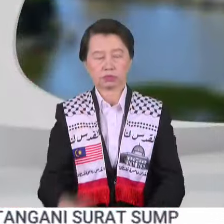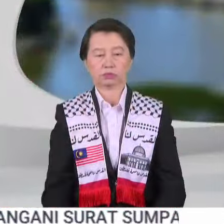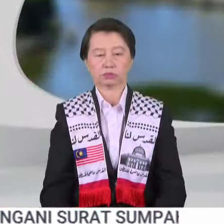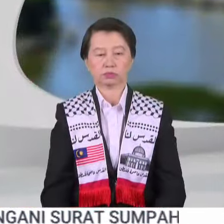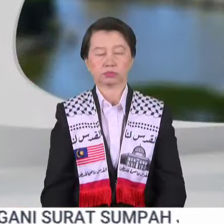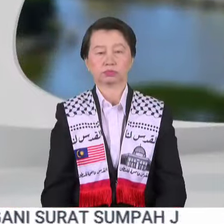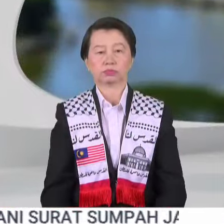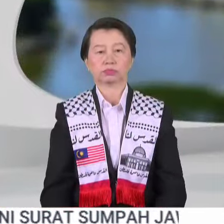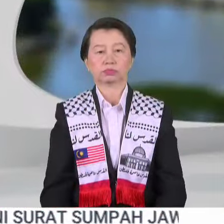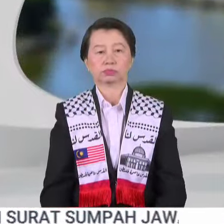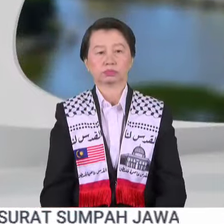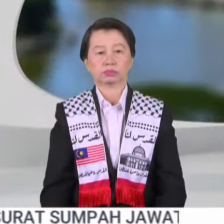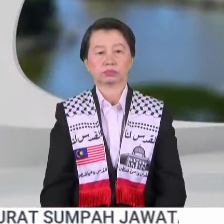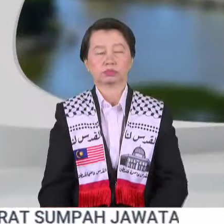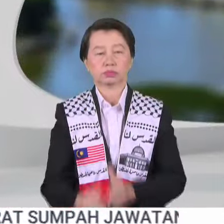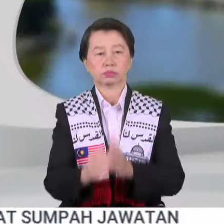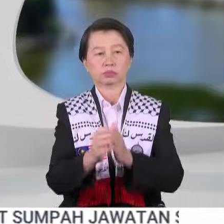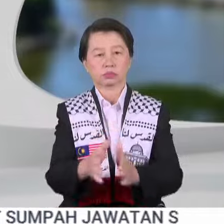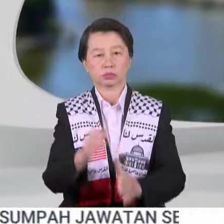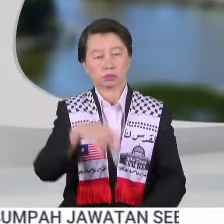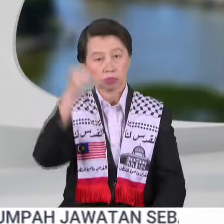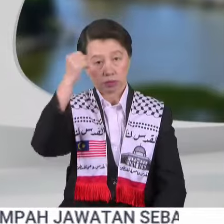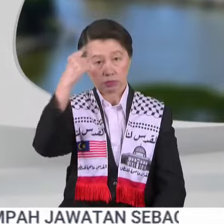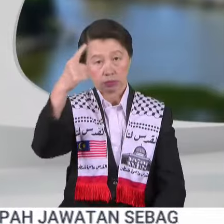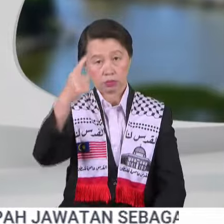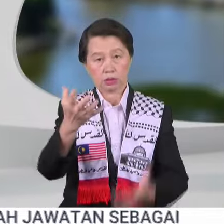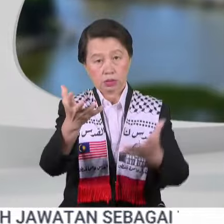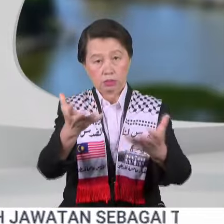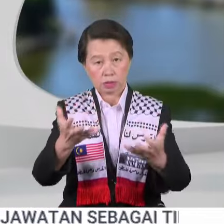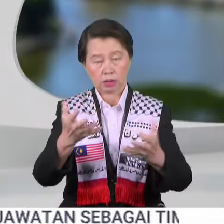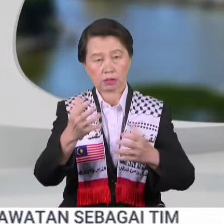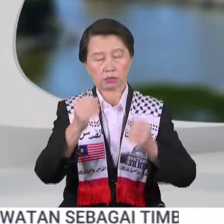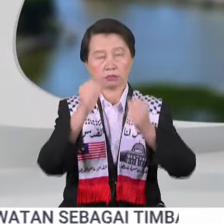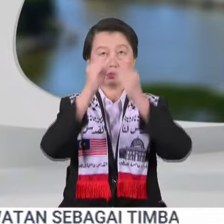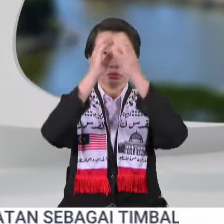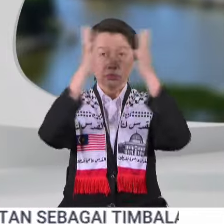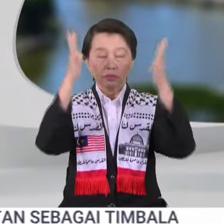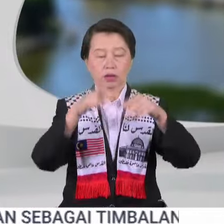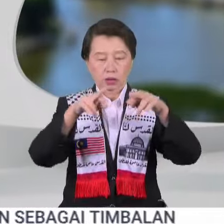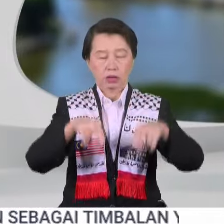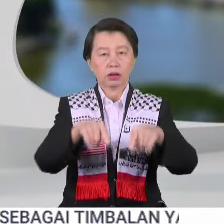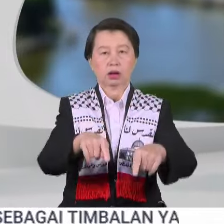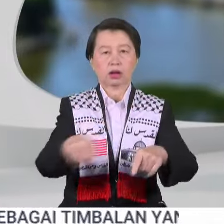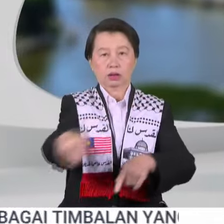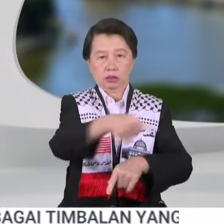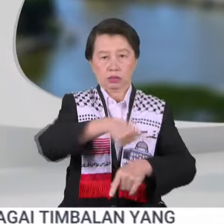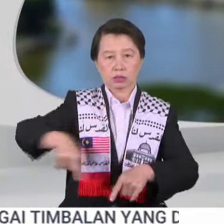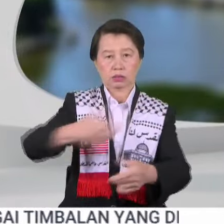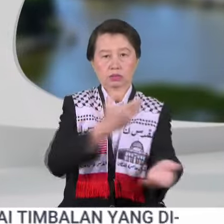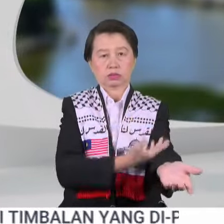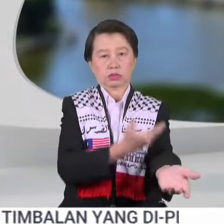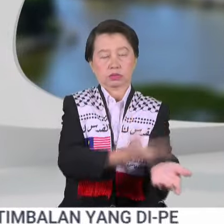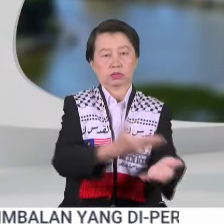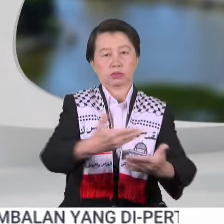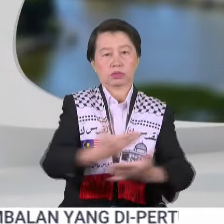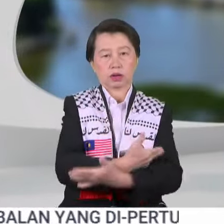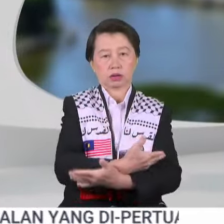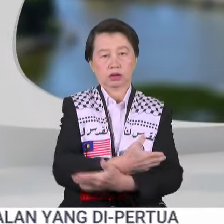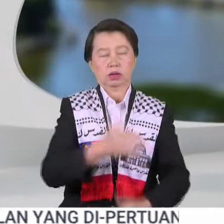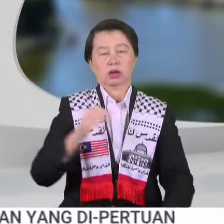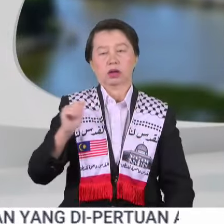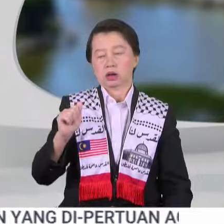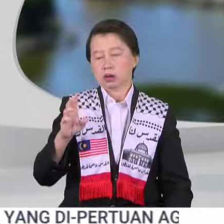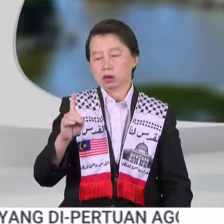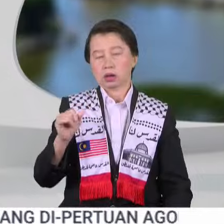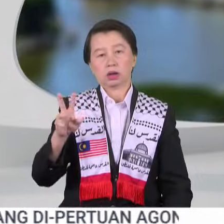Kuching Pemimpin harus memahami setiap kehendak dan aspirasi rakyat terutama dalam kalangan generasi baharu ahli dewan